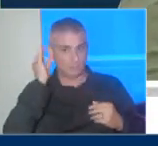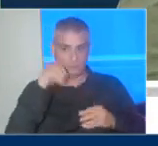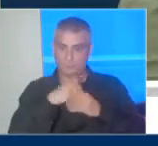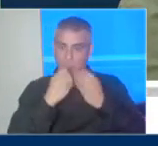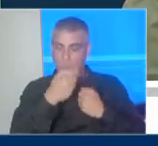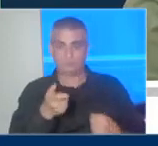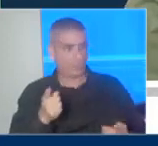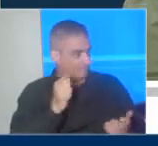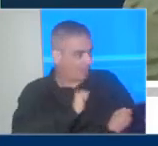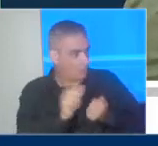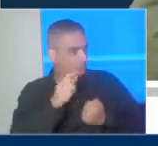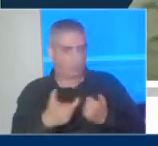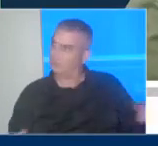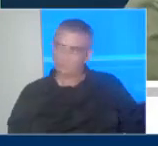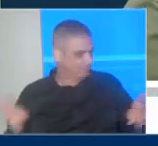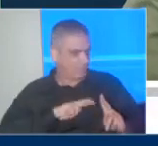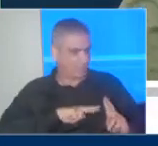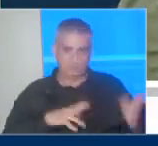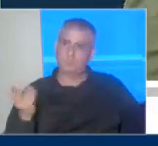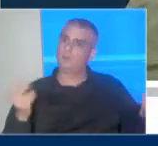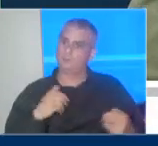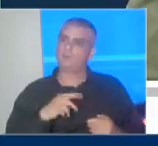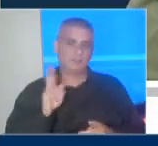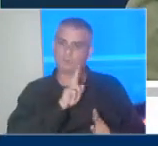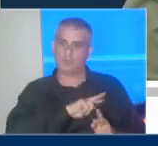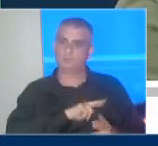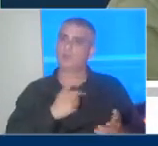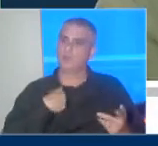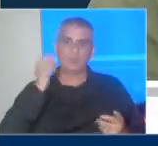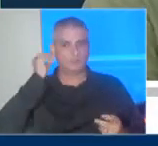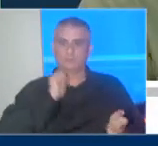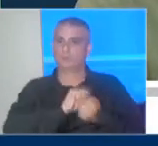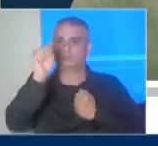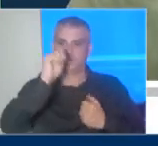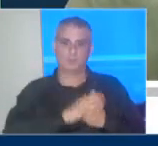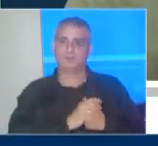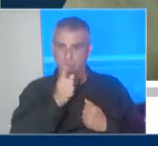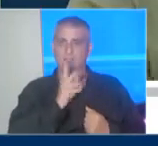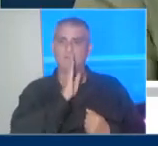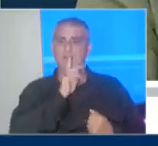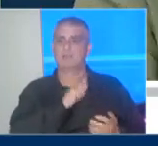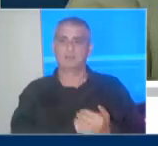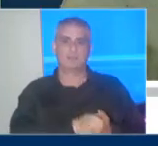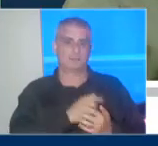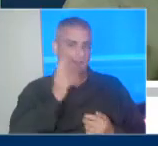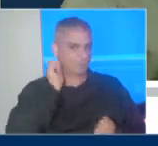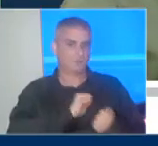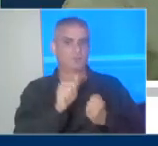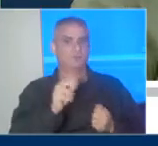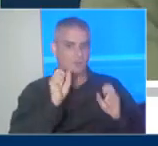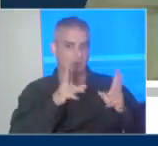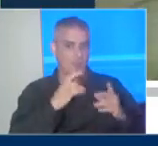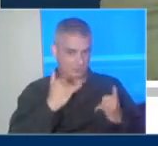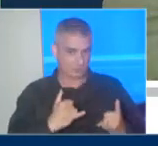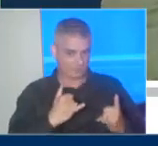במשפחה. אבל הדורסנות הזאת היא בלתי נסבלת. בסדר, אני דורסנית. היא בלתי נסבלת. אנחנו נשים דורסניות. דורסניות. נכון, זאת הבעיה. שאנשים הן דורסניות. אוקיי,